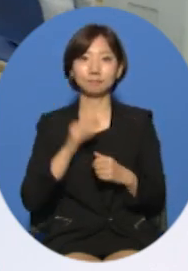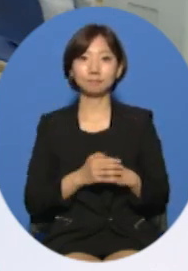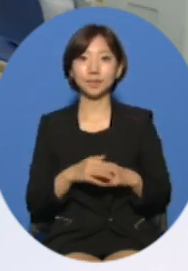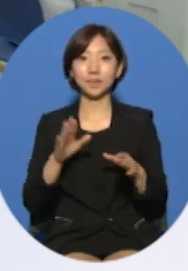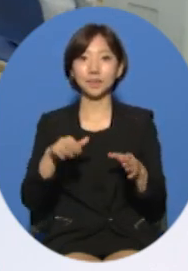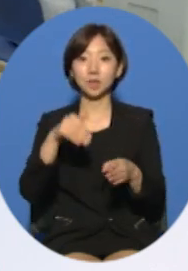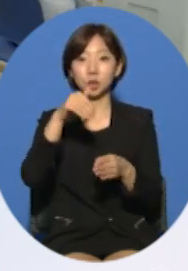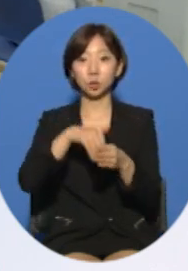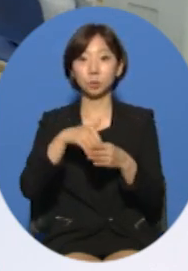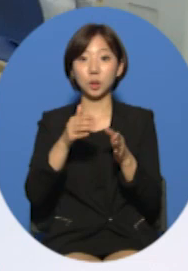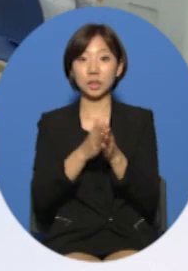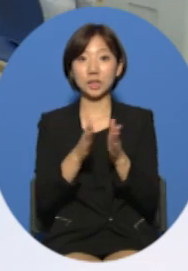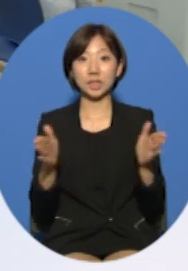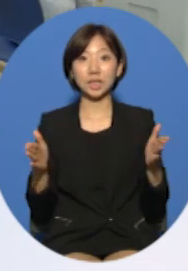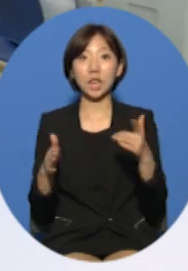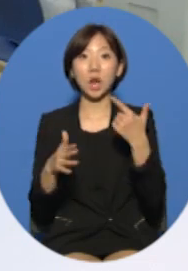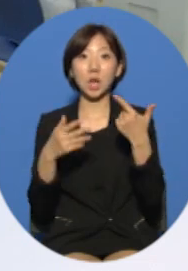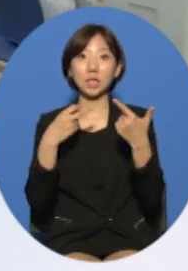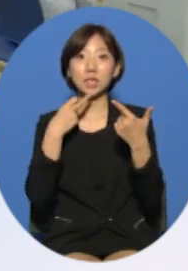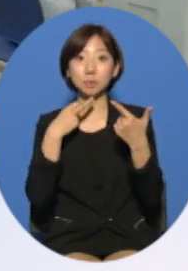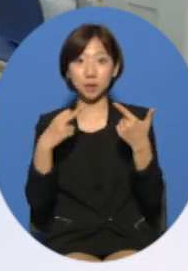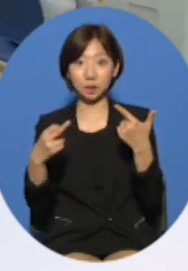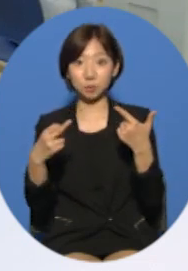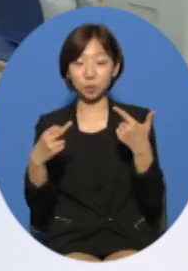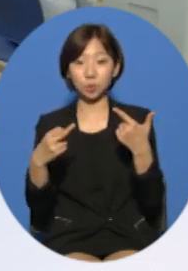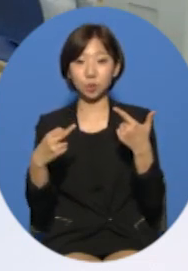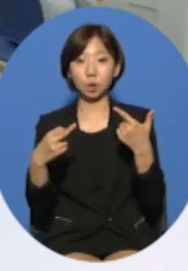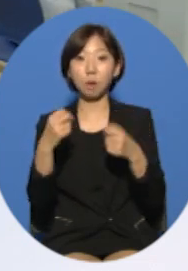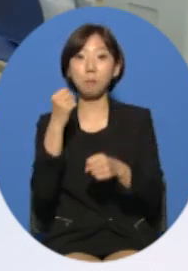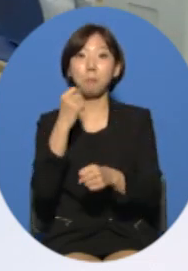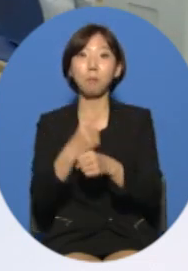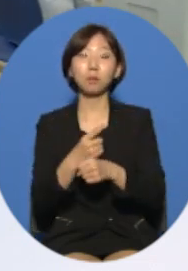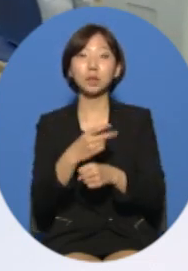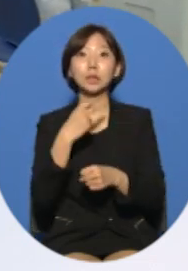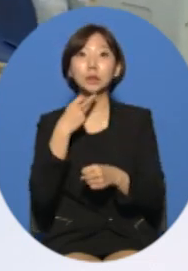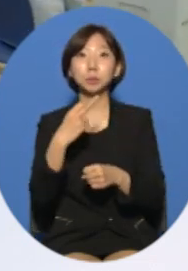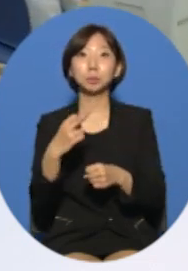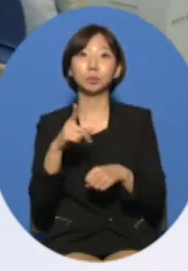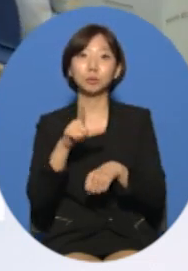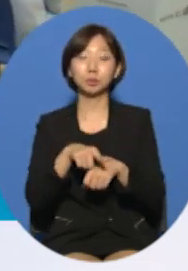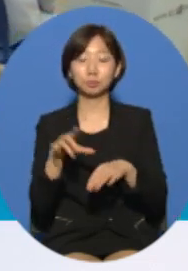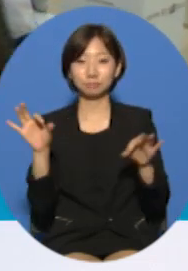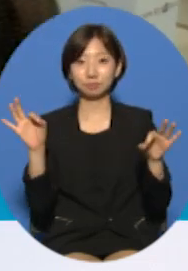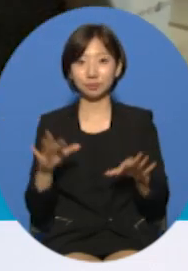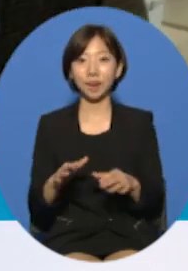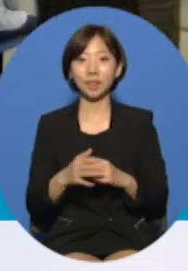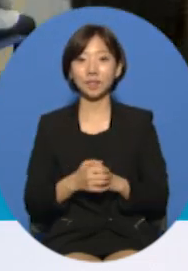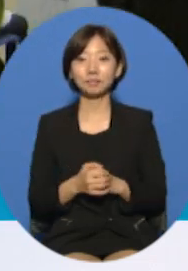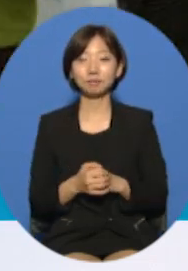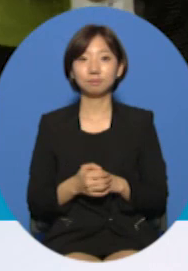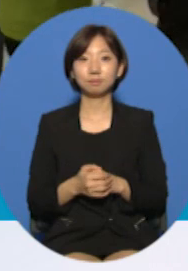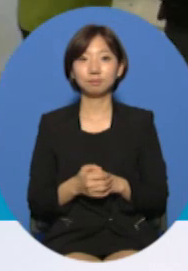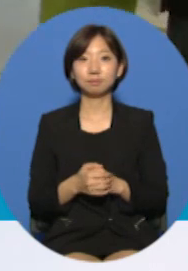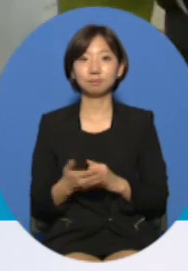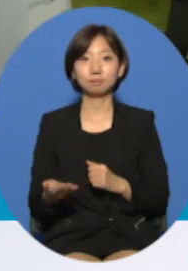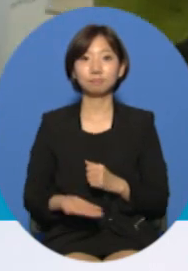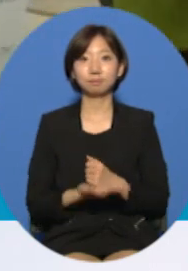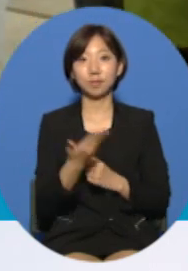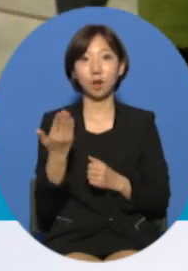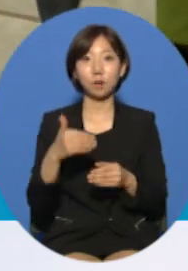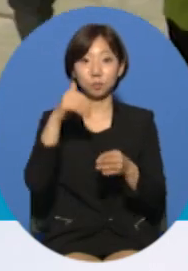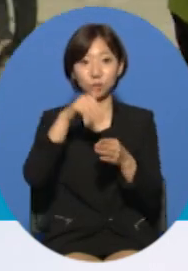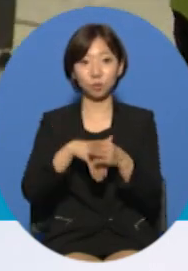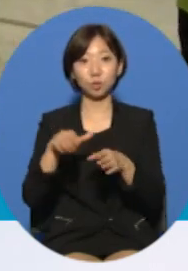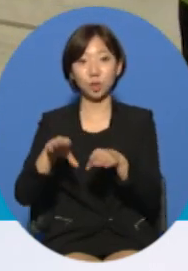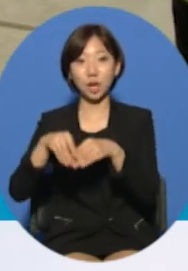투표가 시작되고 지금 6시 12분, 어느덧 또 시작된 지 12분이 지났습니다. 네. 예, 투표를 하고 계신데 예, 예. 여러분이 이 투개표